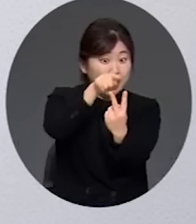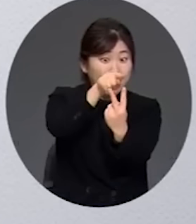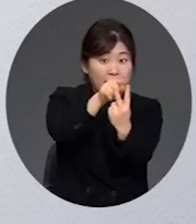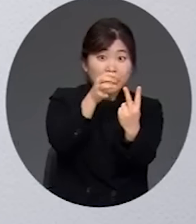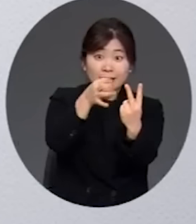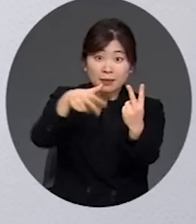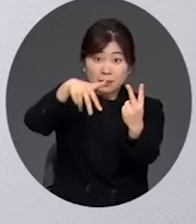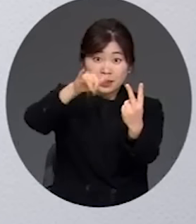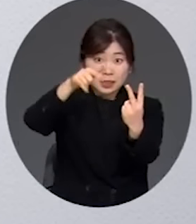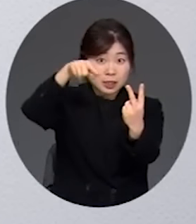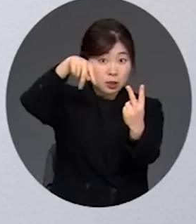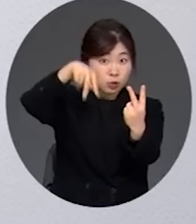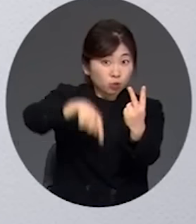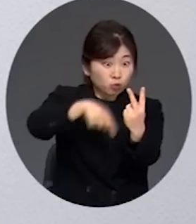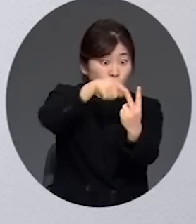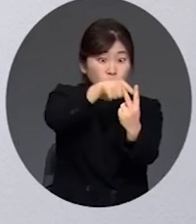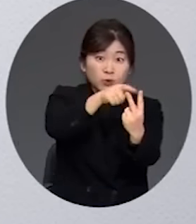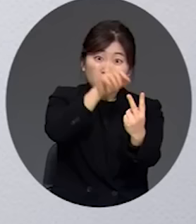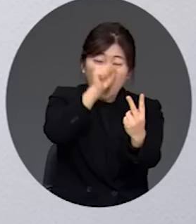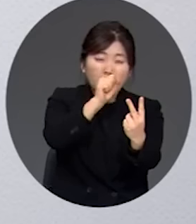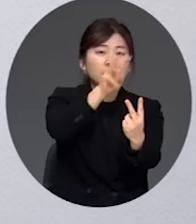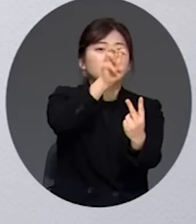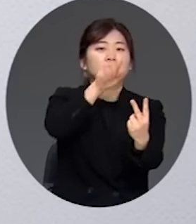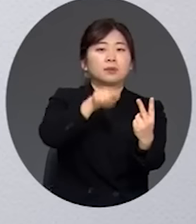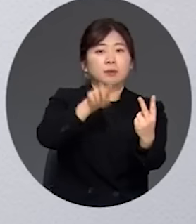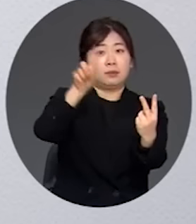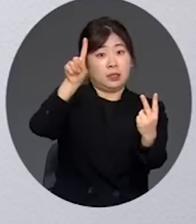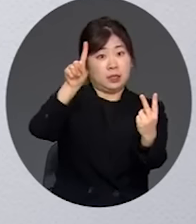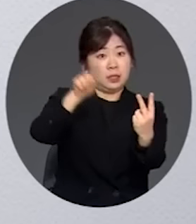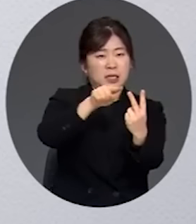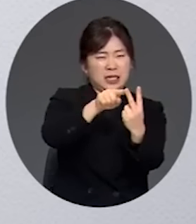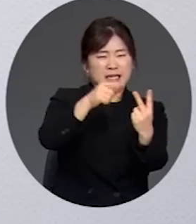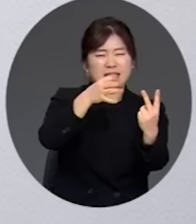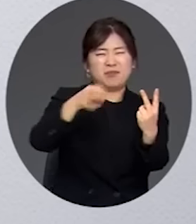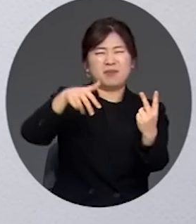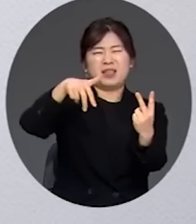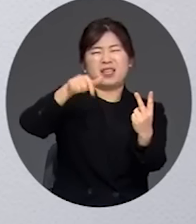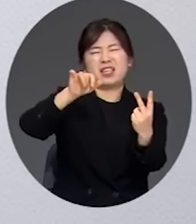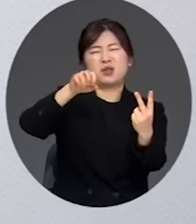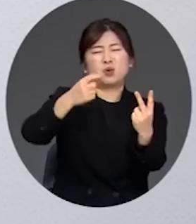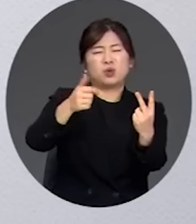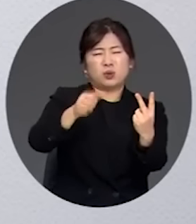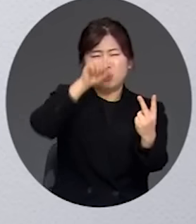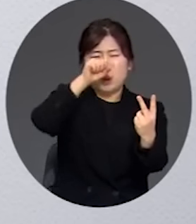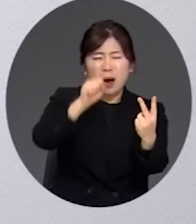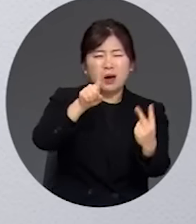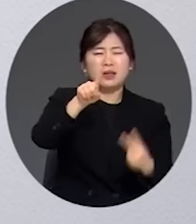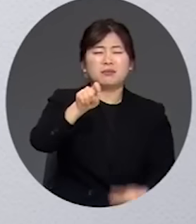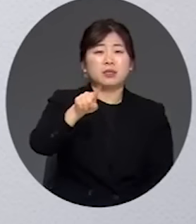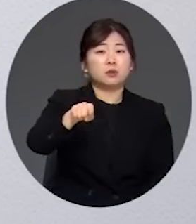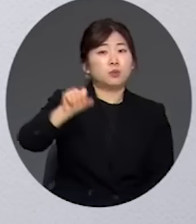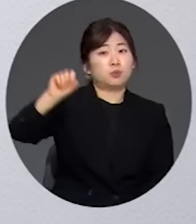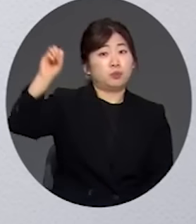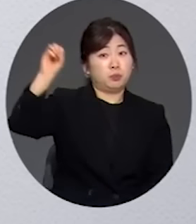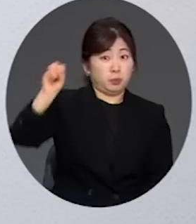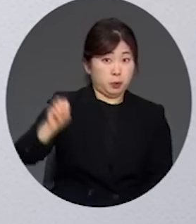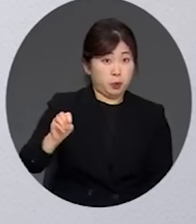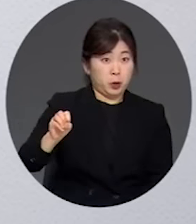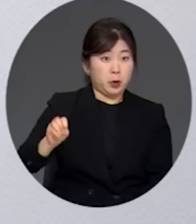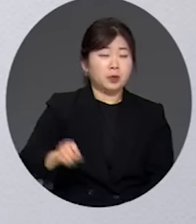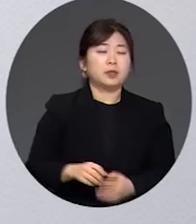김지수 전 경남도의회 의장이 30.1 김기윤 전민주당 창구 지역위원장이 11.5%